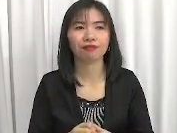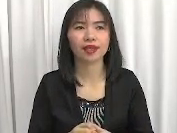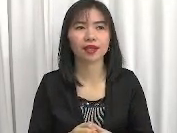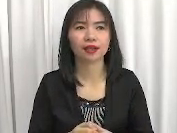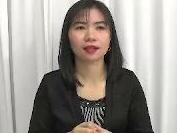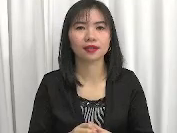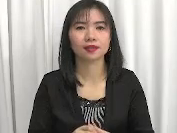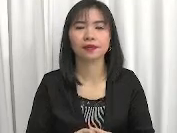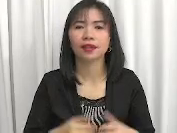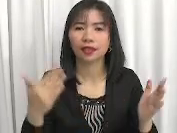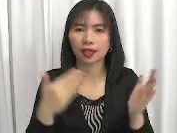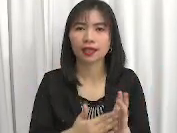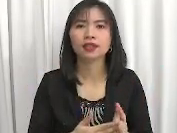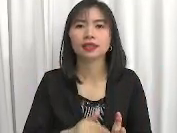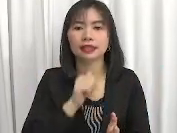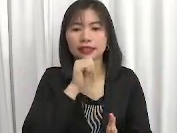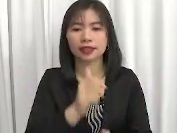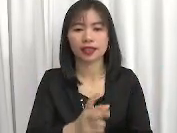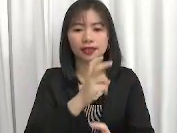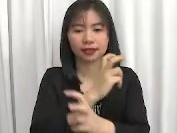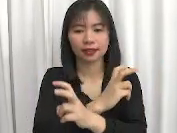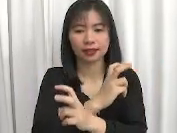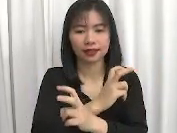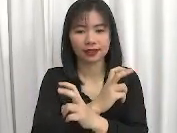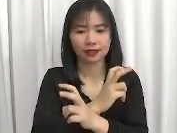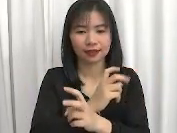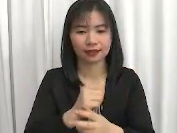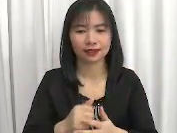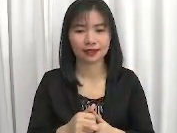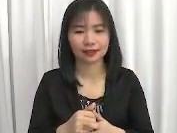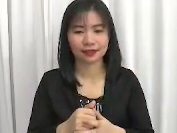hindi mahirap, no? Hindi mahirap na